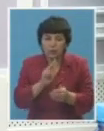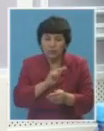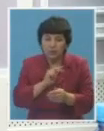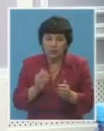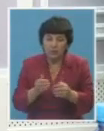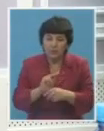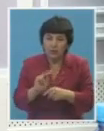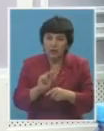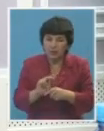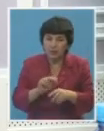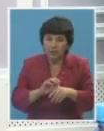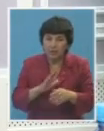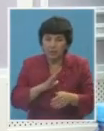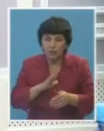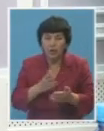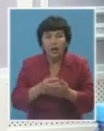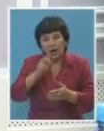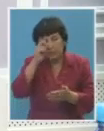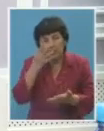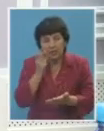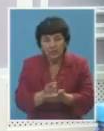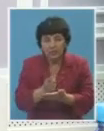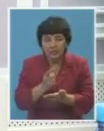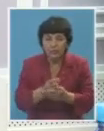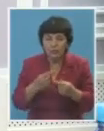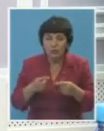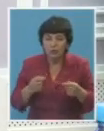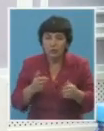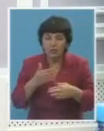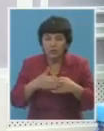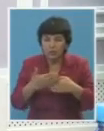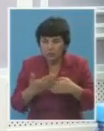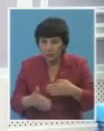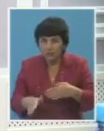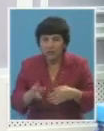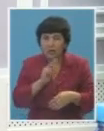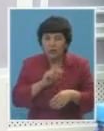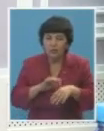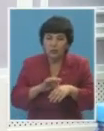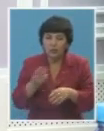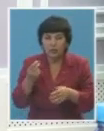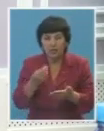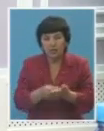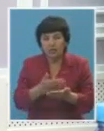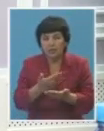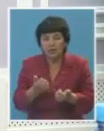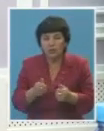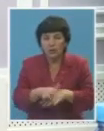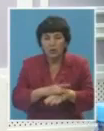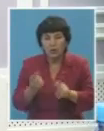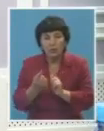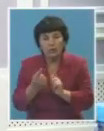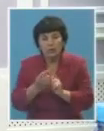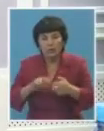шама шарқымызша атқарғандай болдық. Ал мемлекеттік тапсырыстың түрлі себептермен кешігуі салдарынан жұмыста жүрмей, қаржыда игерілмей отыр. Тұрғындармен